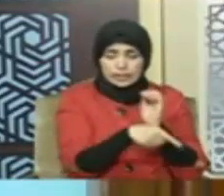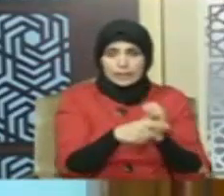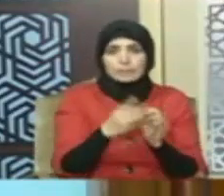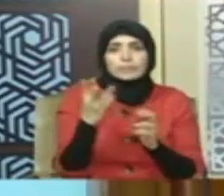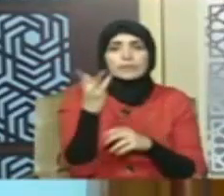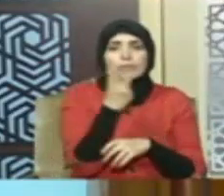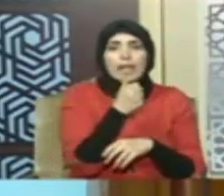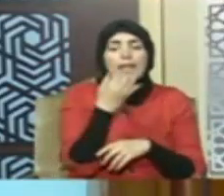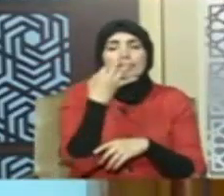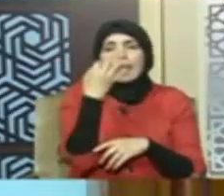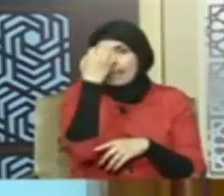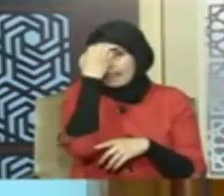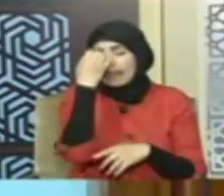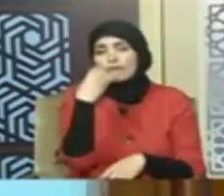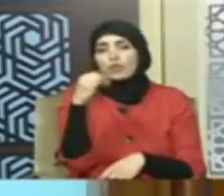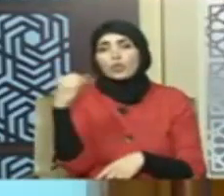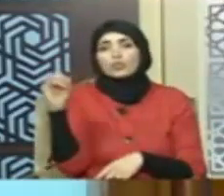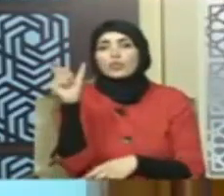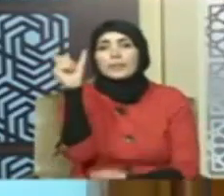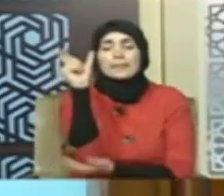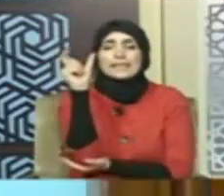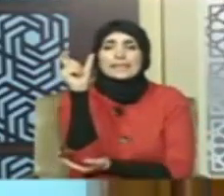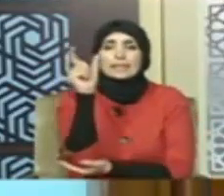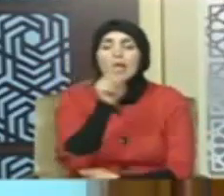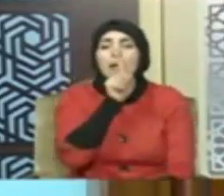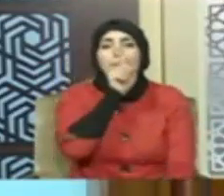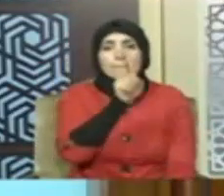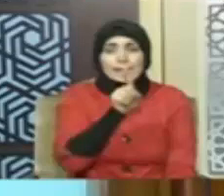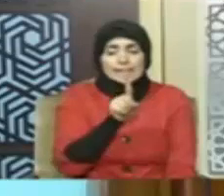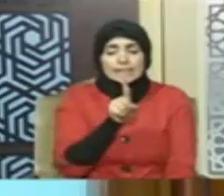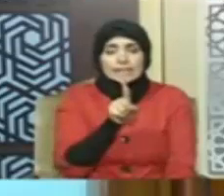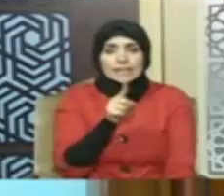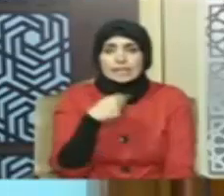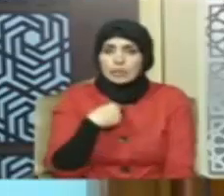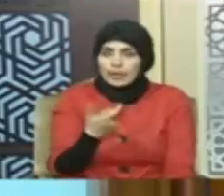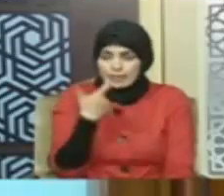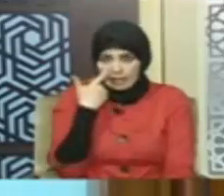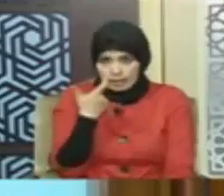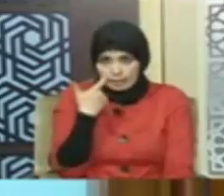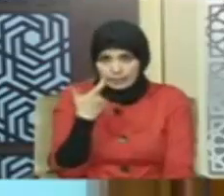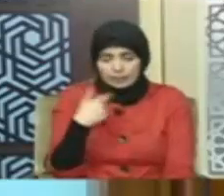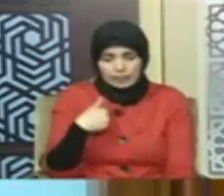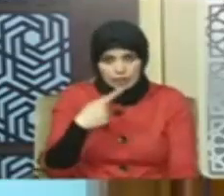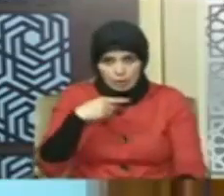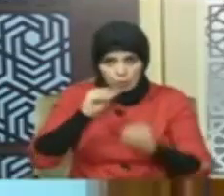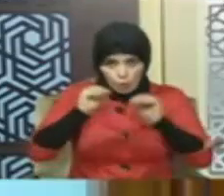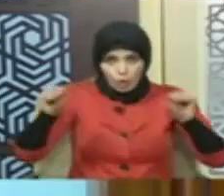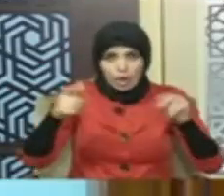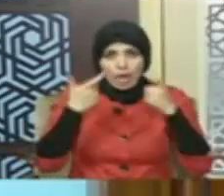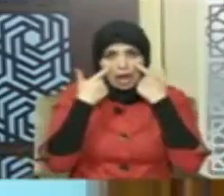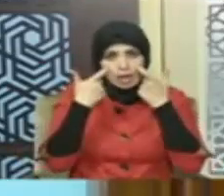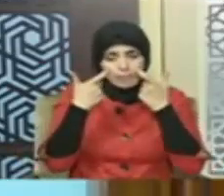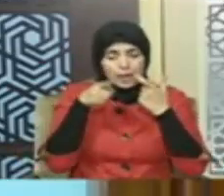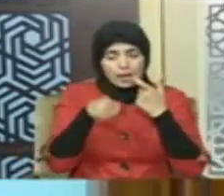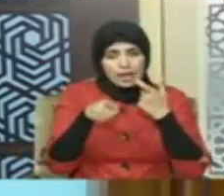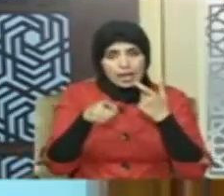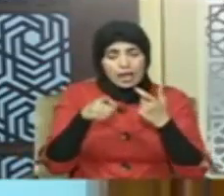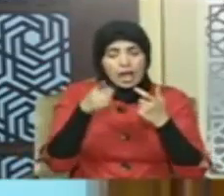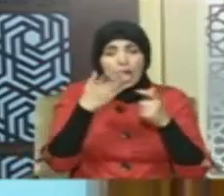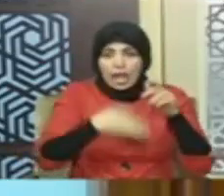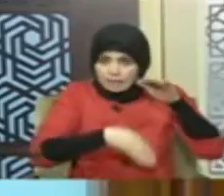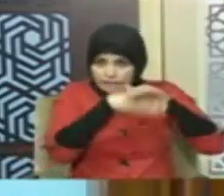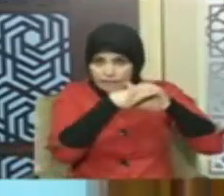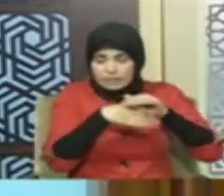3500 مسجد. لكن الأمر ننبه، الاعتكاف شعيرة